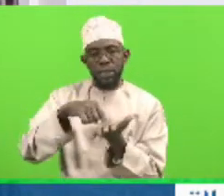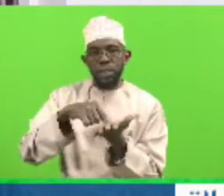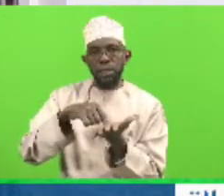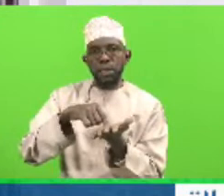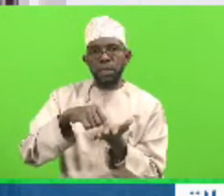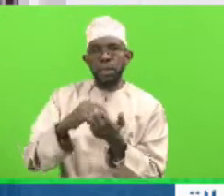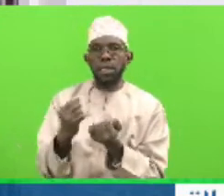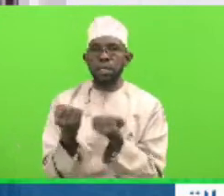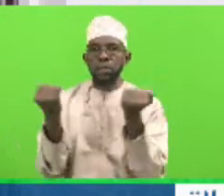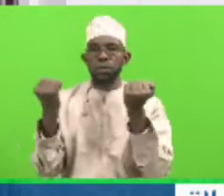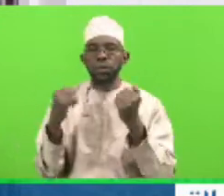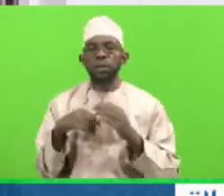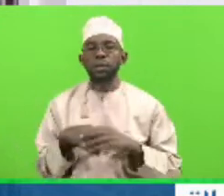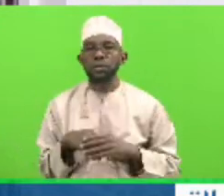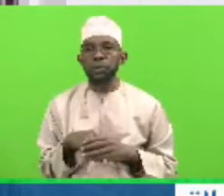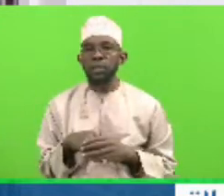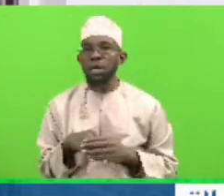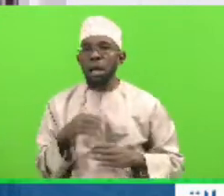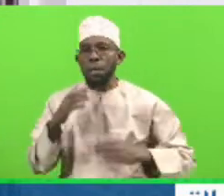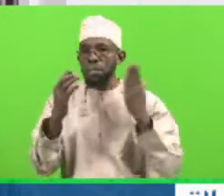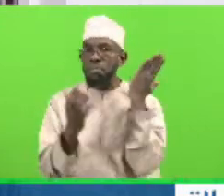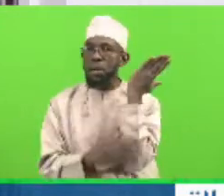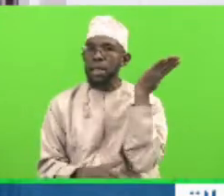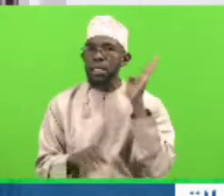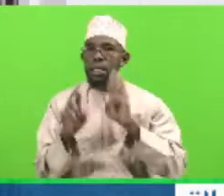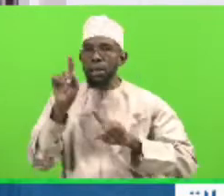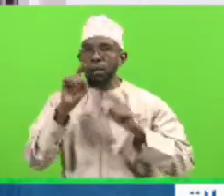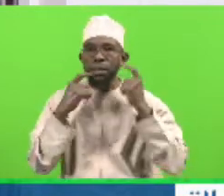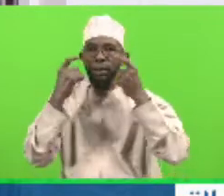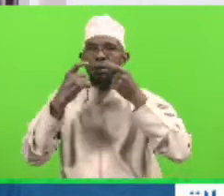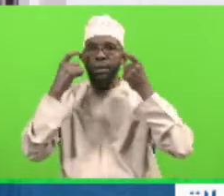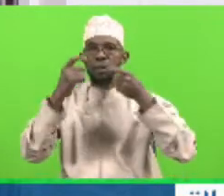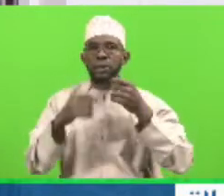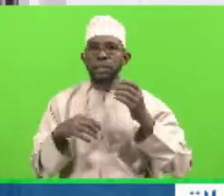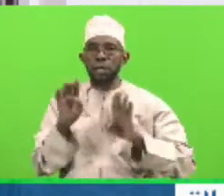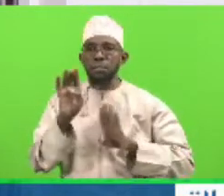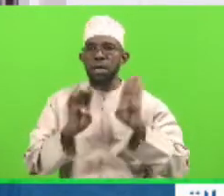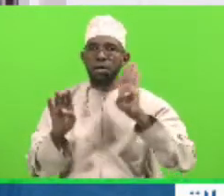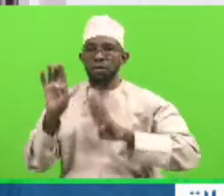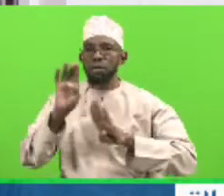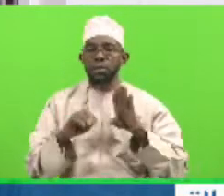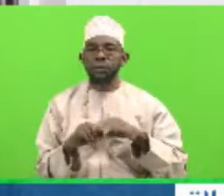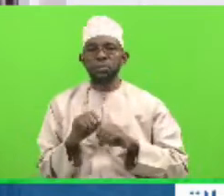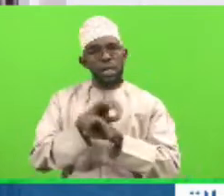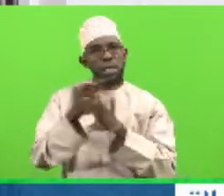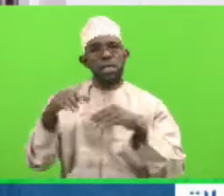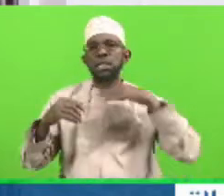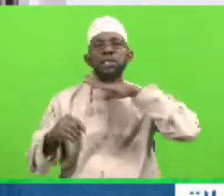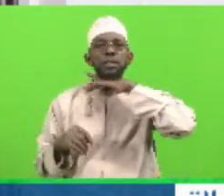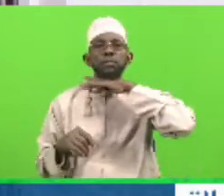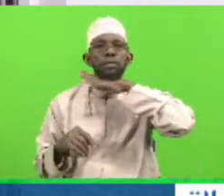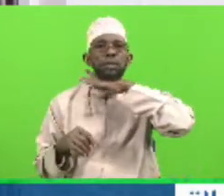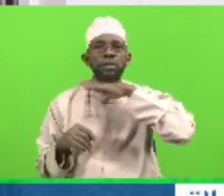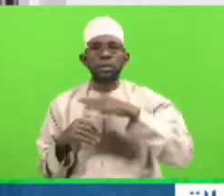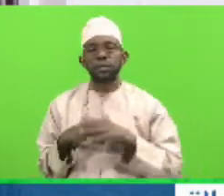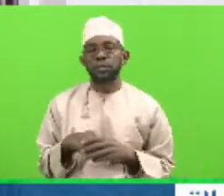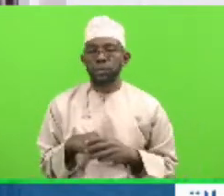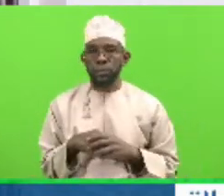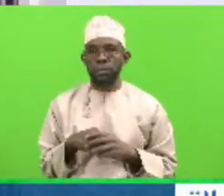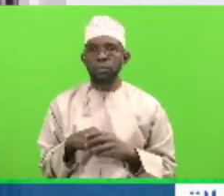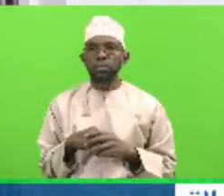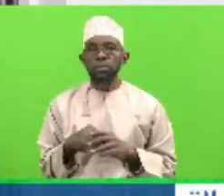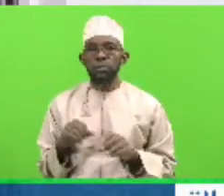أن هذه شذوذ القدر الفحشاء هي خراب ودمار وقضاء على النوع البشري